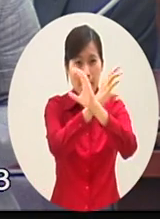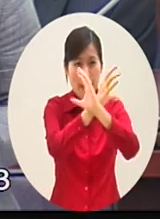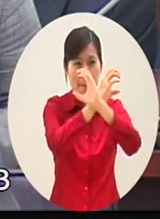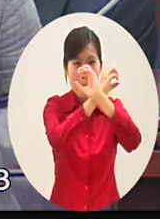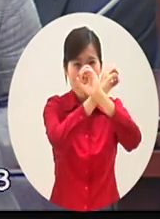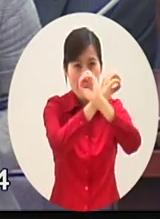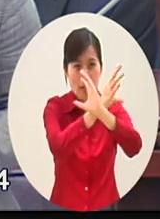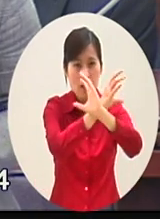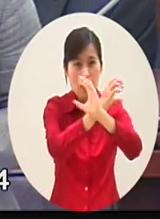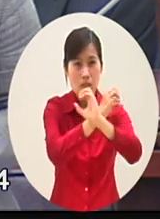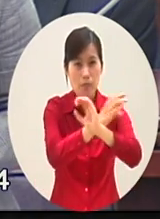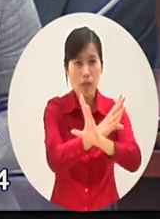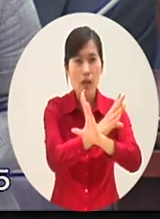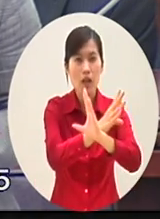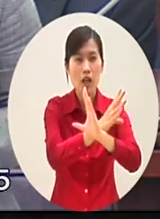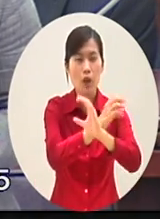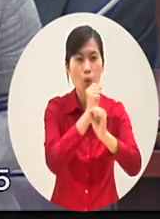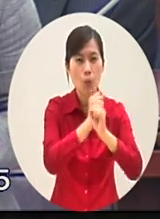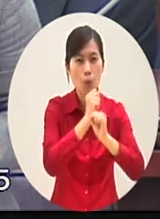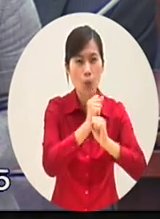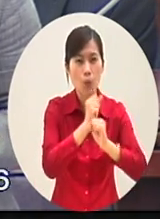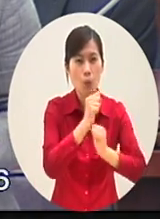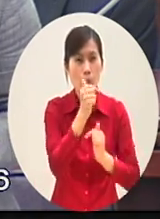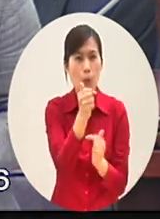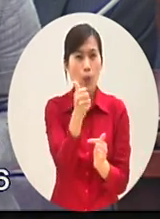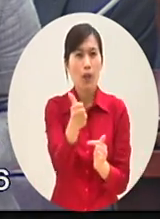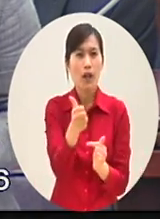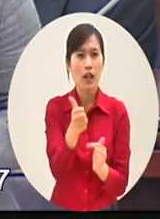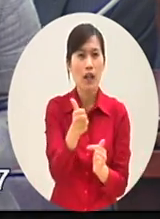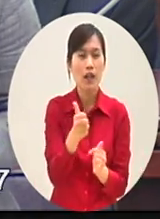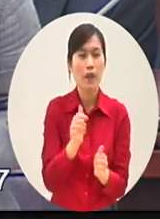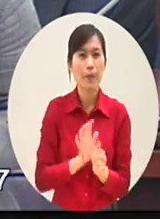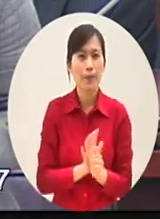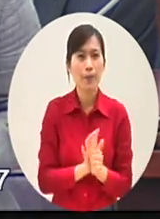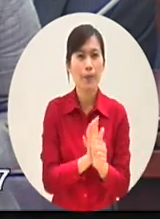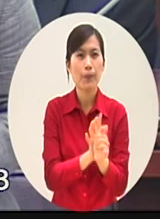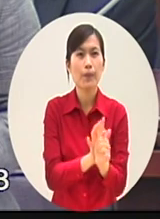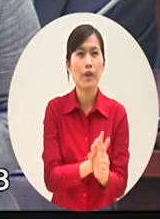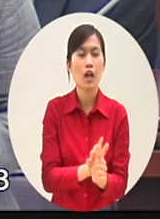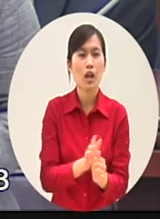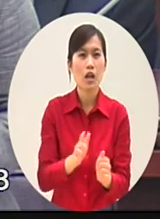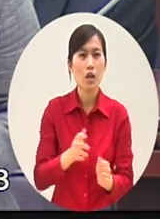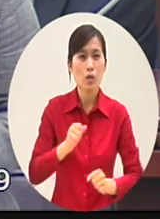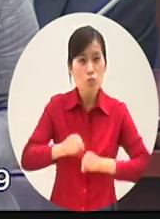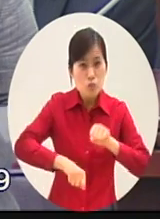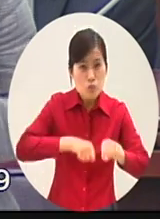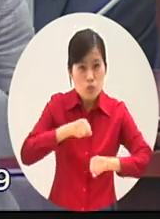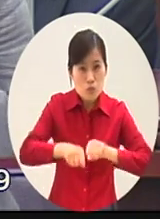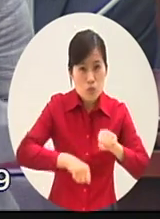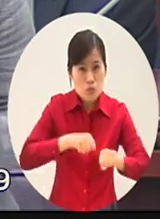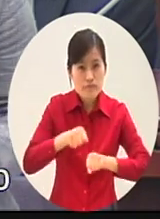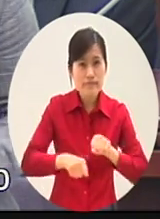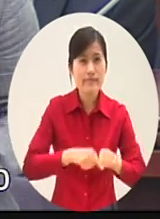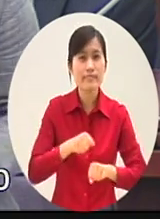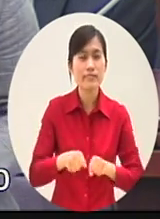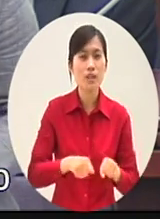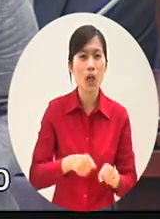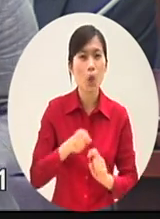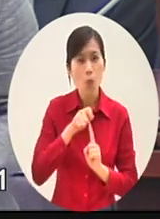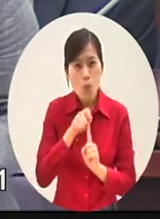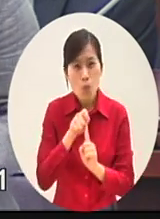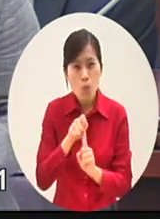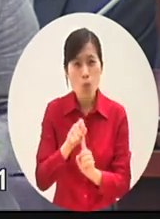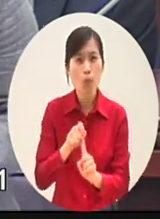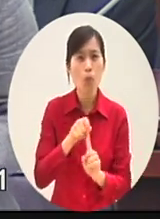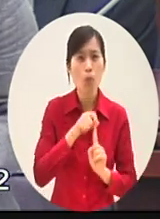能够有个友善的空间，人可以走，车可以走，甚至脚踏车也可以行走，这样来慢慢能够形塑出